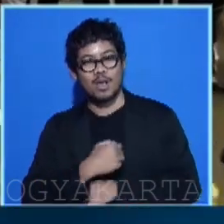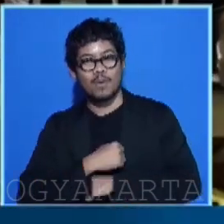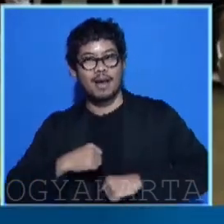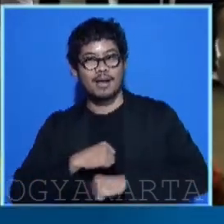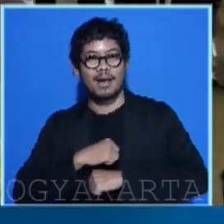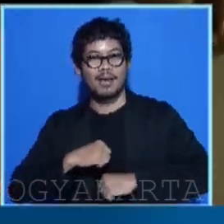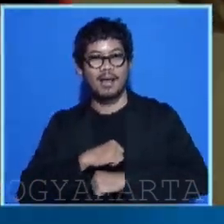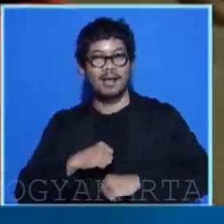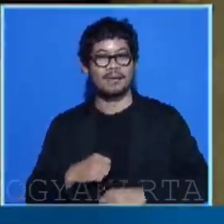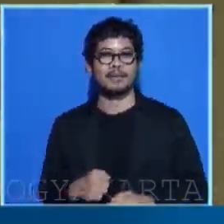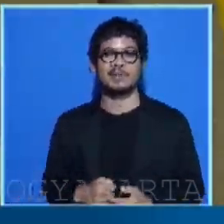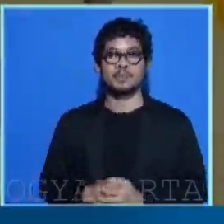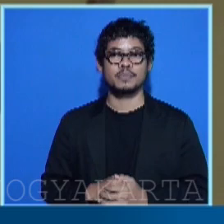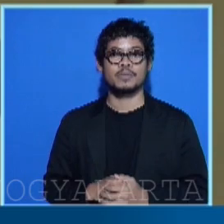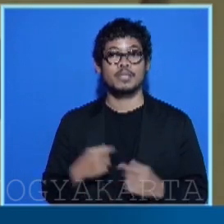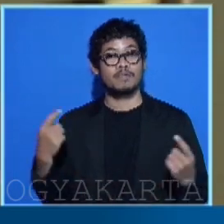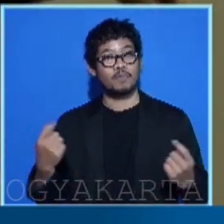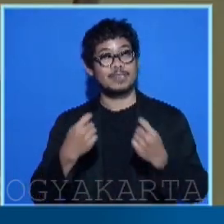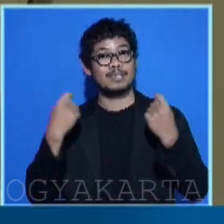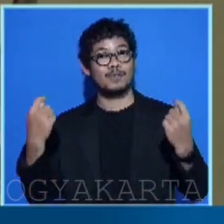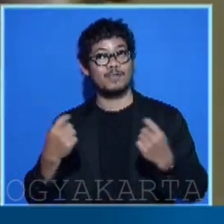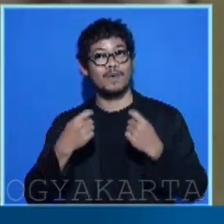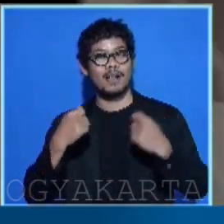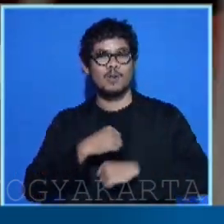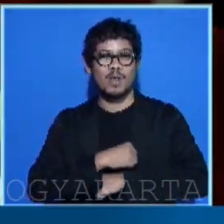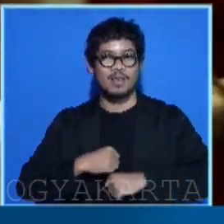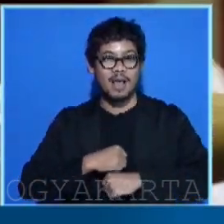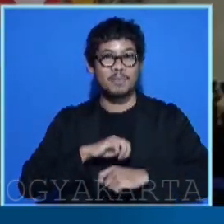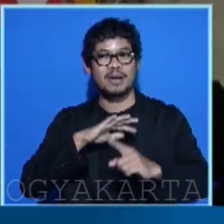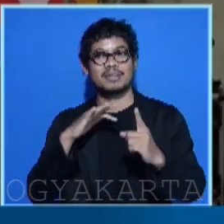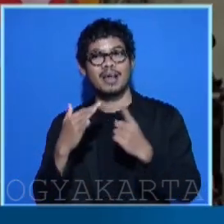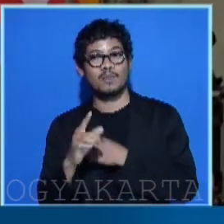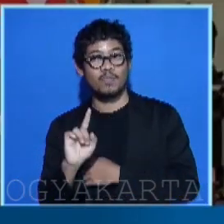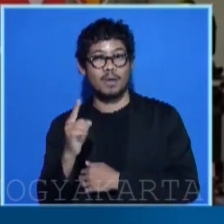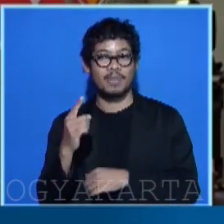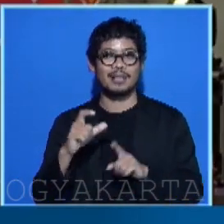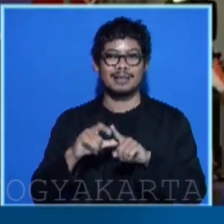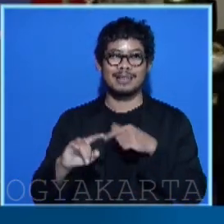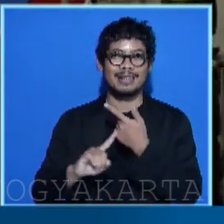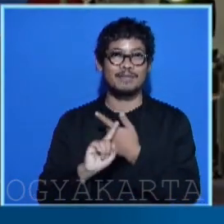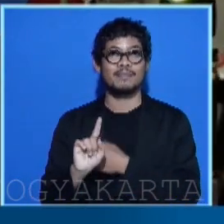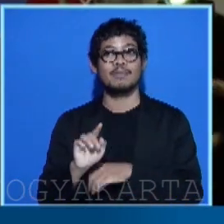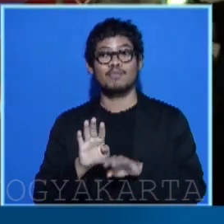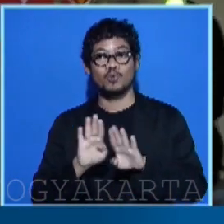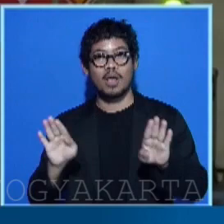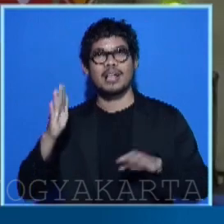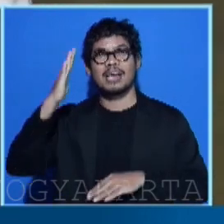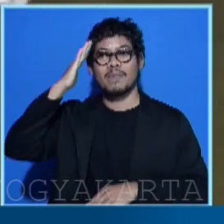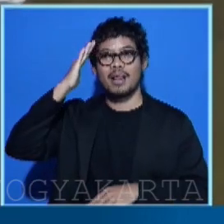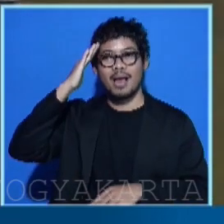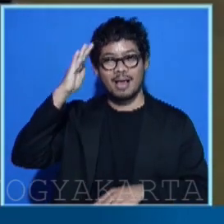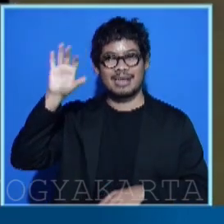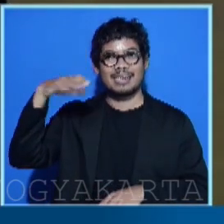berolahraga festival olahraga masyarakat daerah forda pertama DIY 2023 dibuka Kepala Dinas Pendidikan Pemuda dan Olahraga